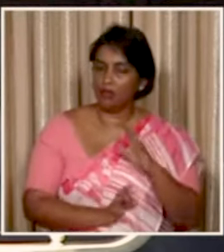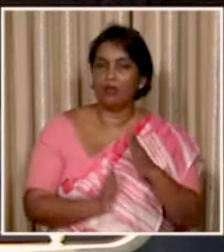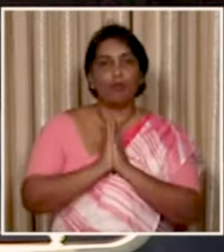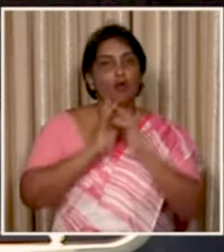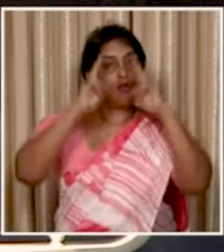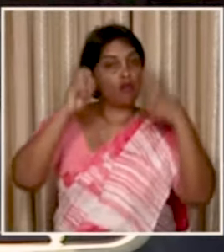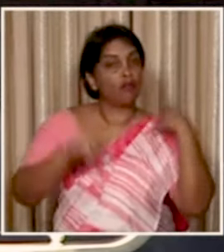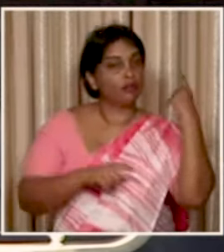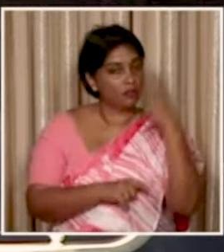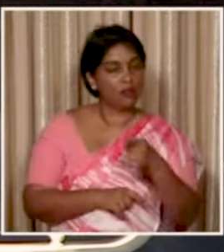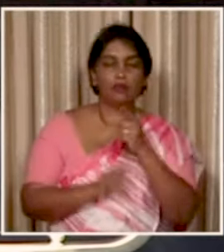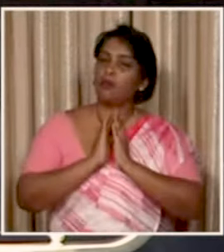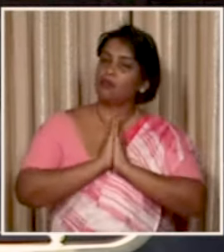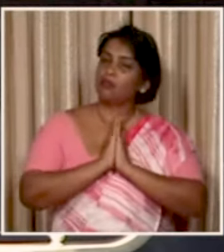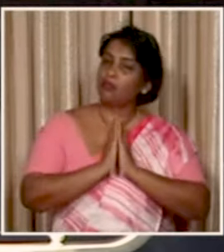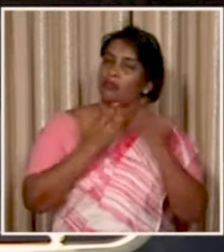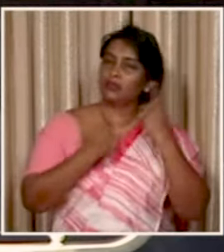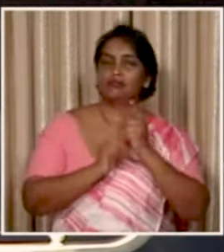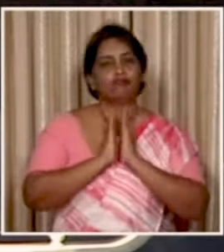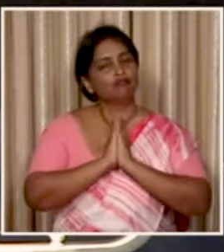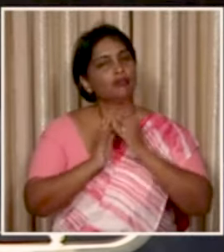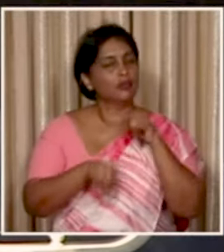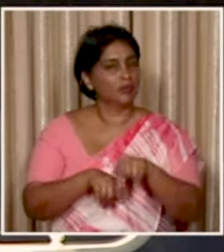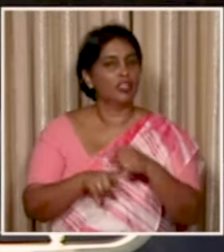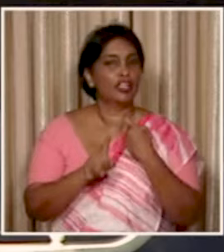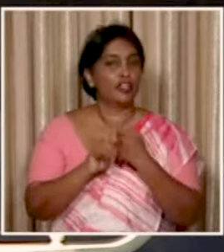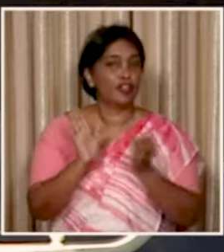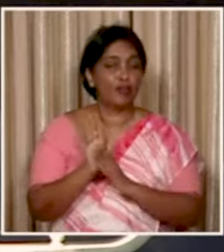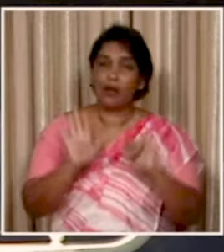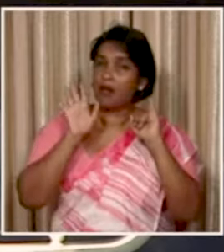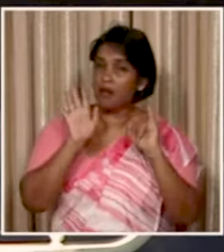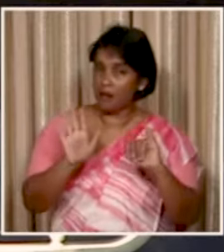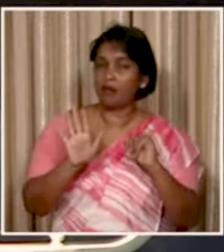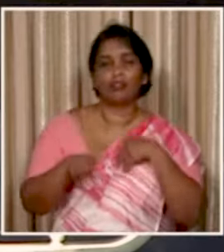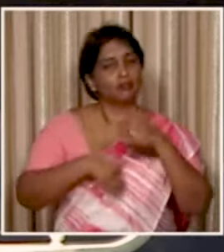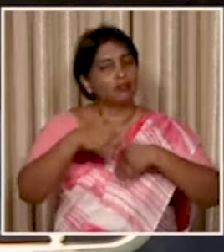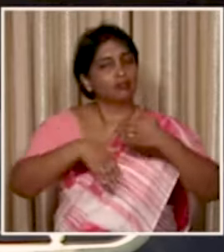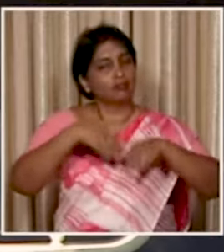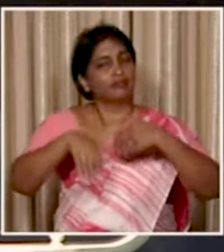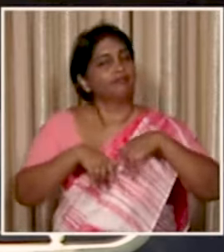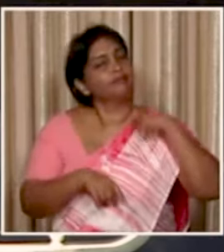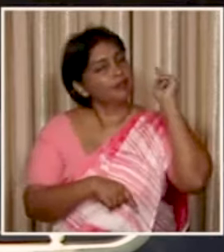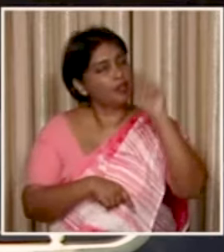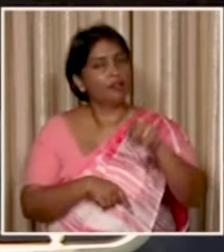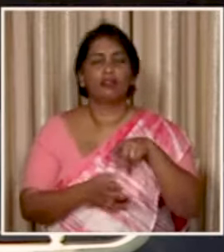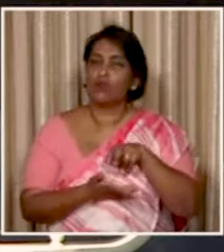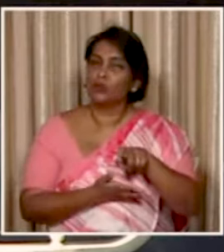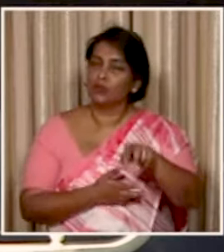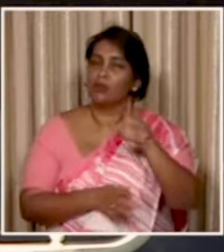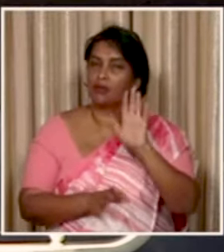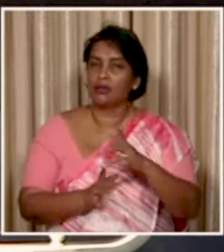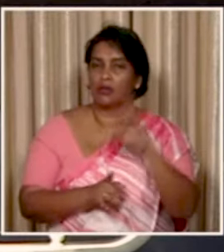ஏனைய பக்தர்களுடன் சுமார் 6 கிலோமீட்டர்கள் தூரம் கால்நடையாக செல்ல நிர்பந்திக்கப்பட்டோம். தற்போது காலநிலை மிகவும் வெப்பமடைந்து வரும் நிலையில்